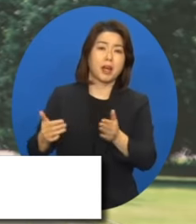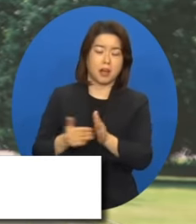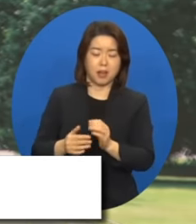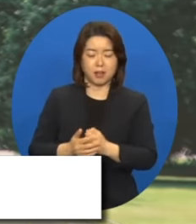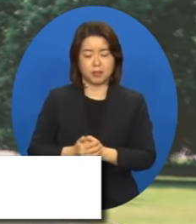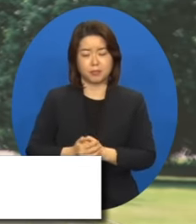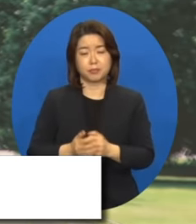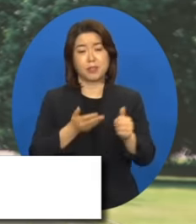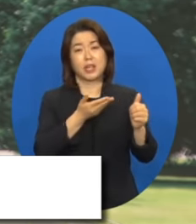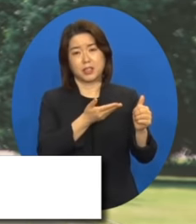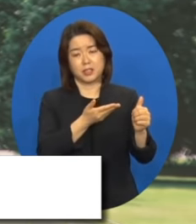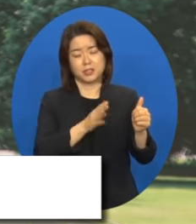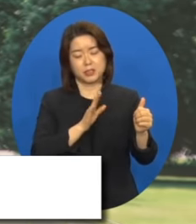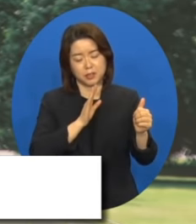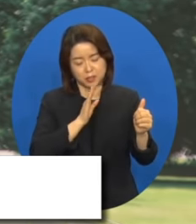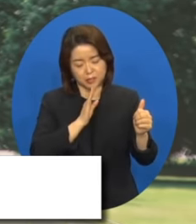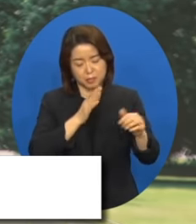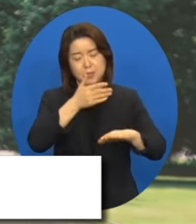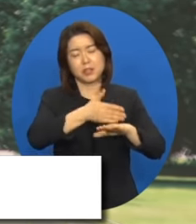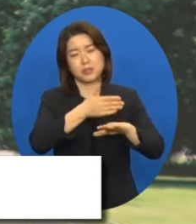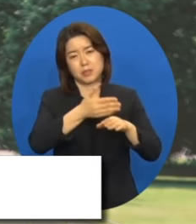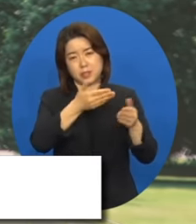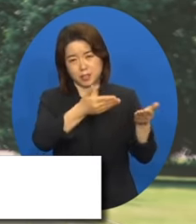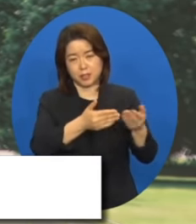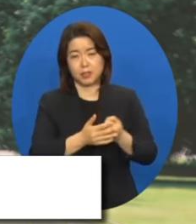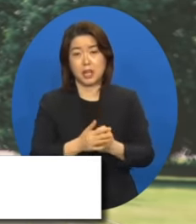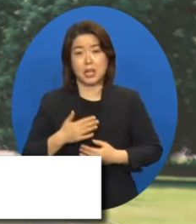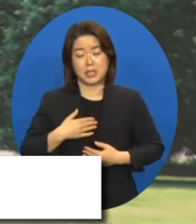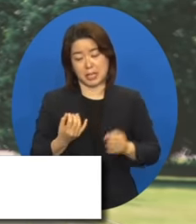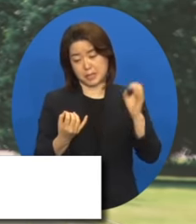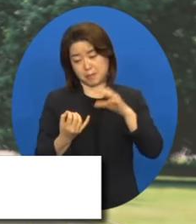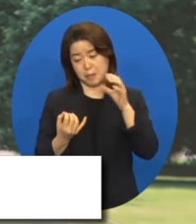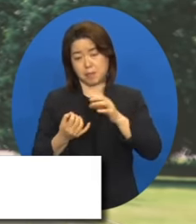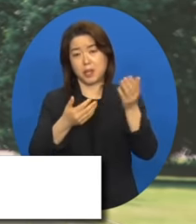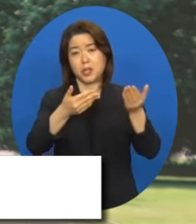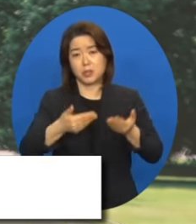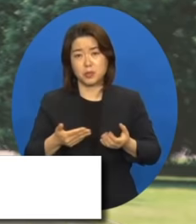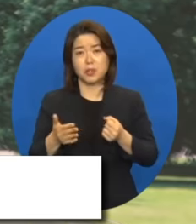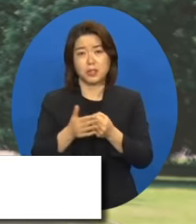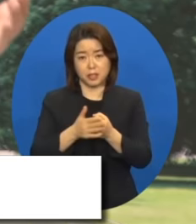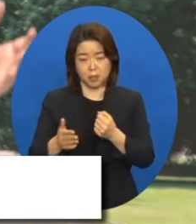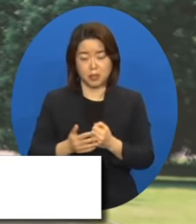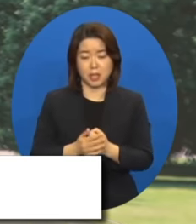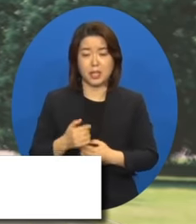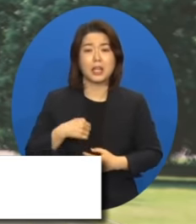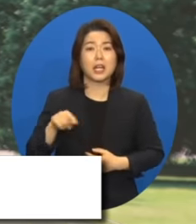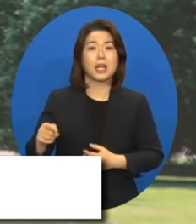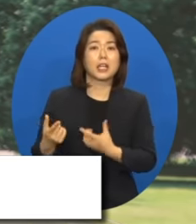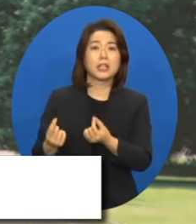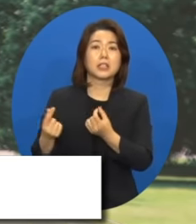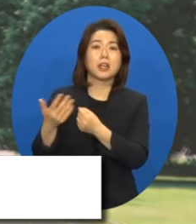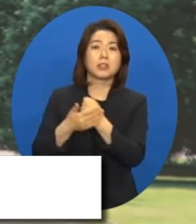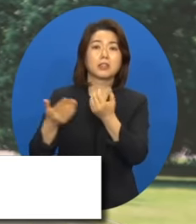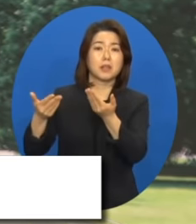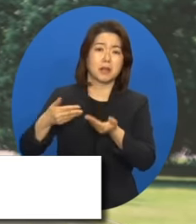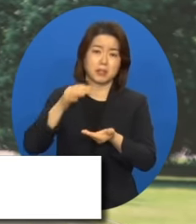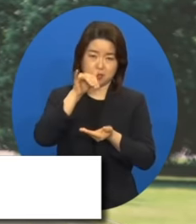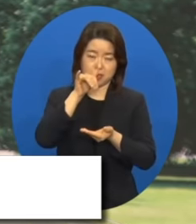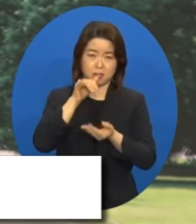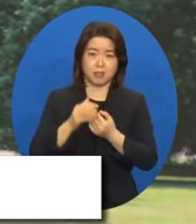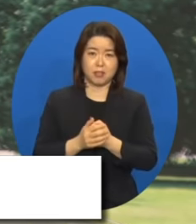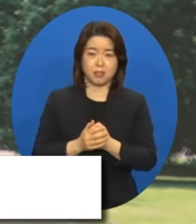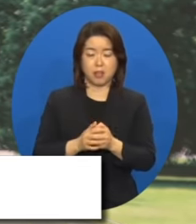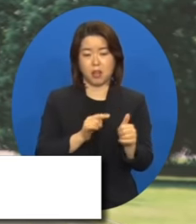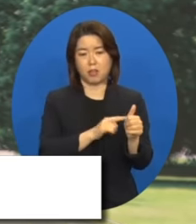당신 너무 감사합니다. 나를 핍박해 줘서 내가 이런 은혜를 받았다.